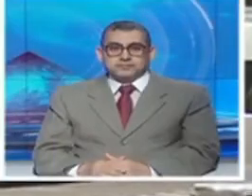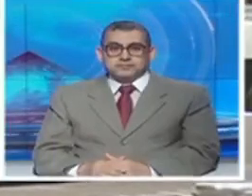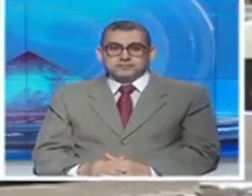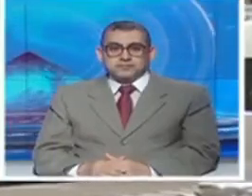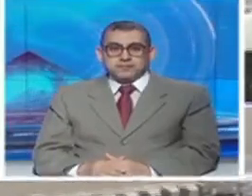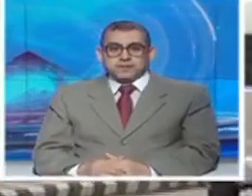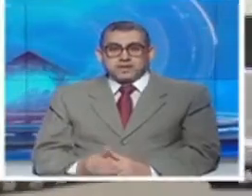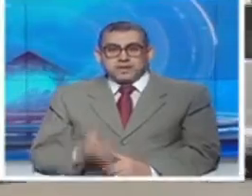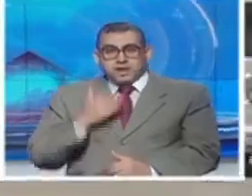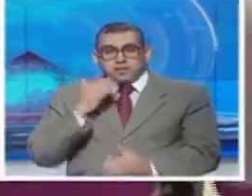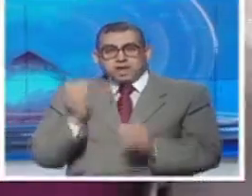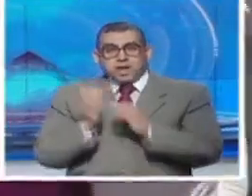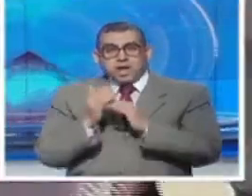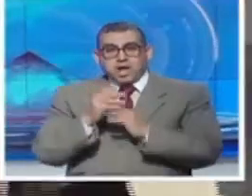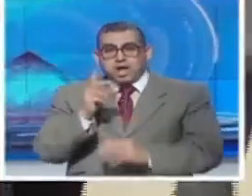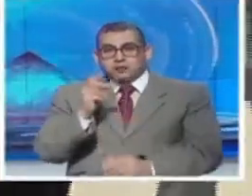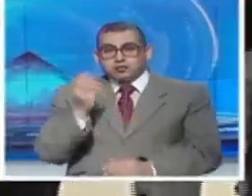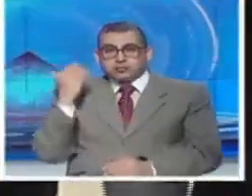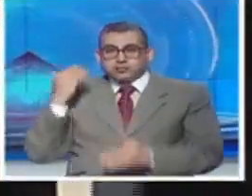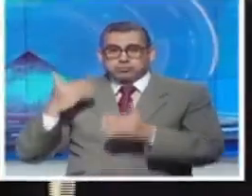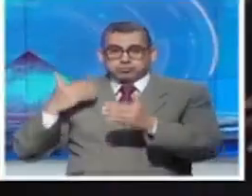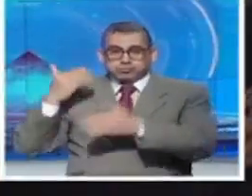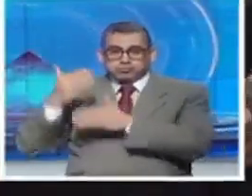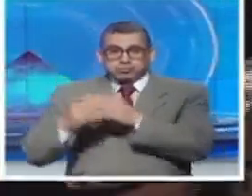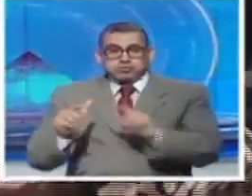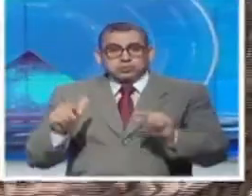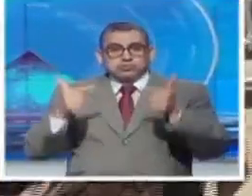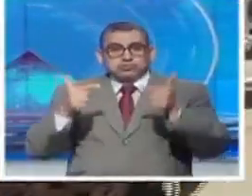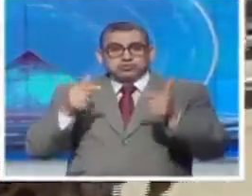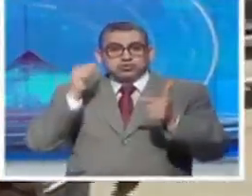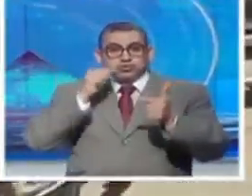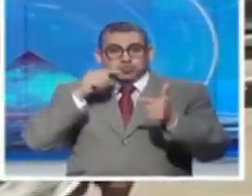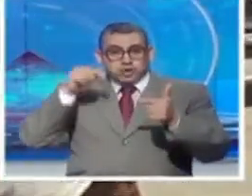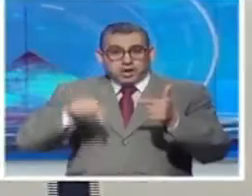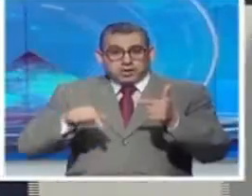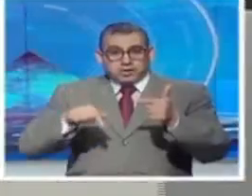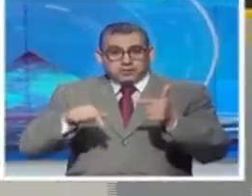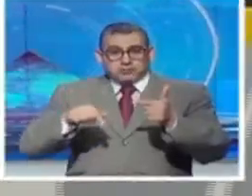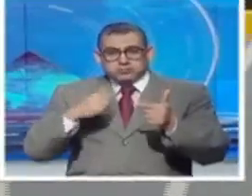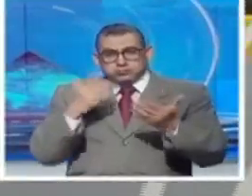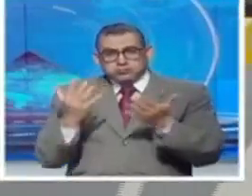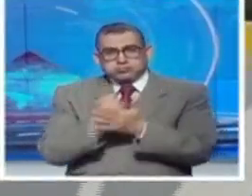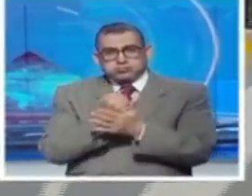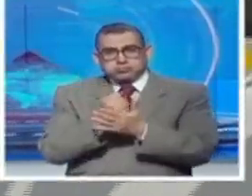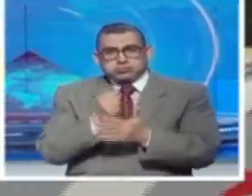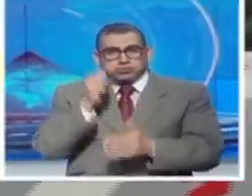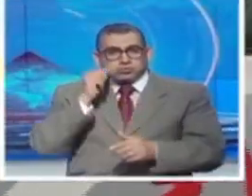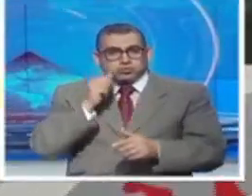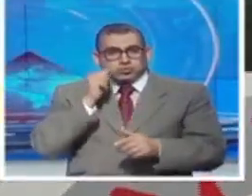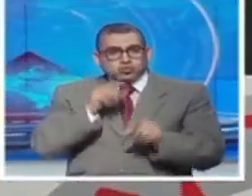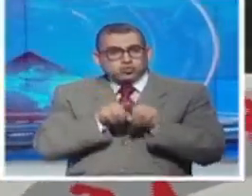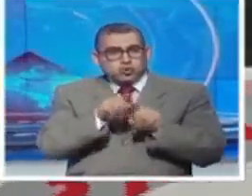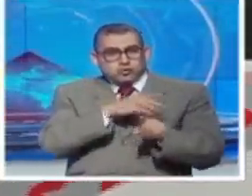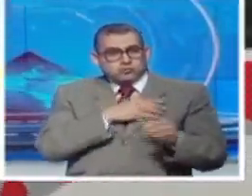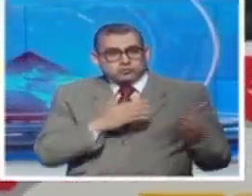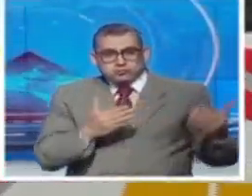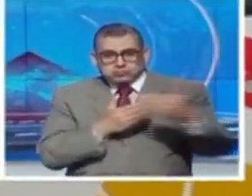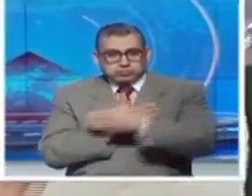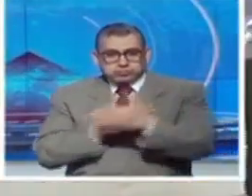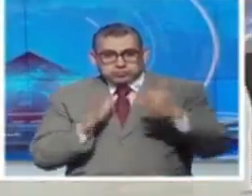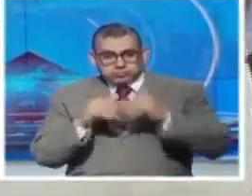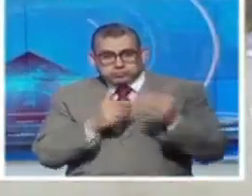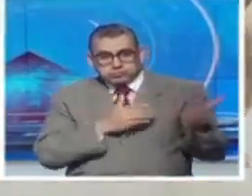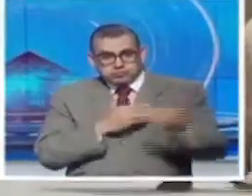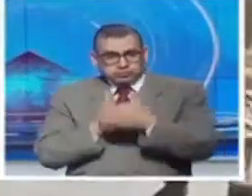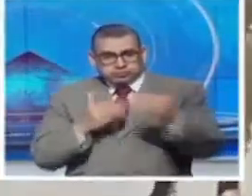منذ 25 يوما مضت من اندلاع القتال بالسودان، حظي الأشقاء السودانيون فور وصولهم